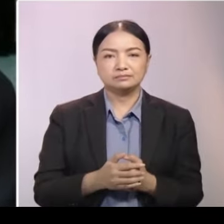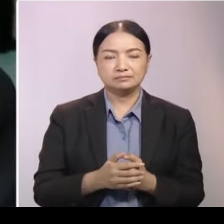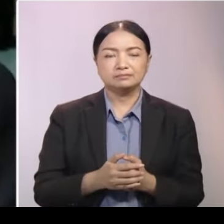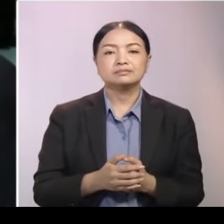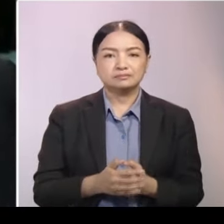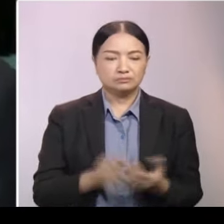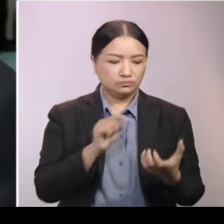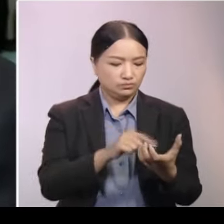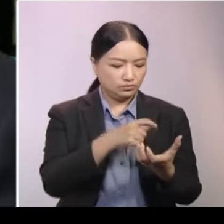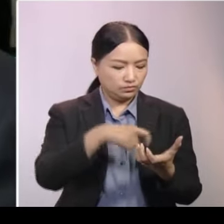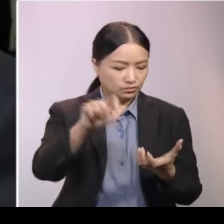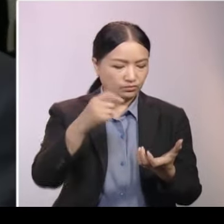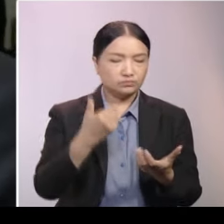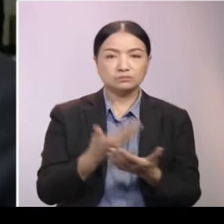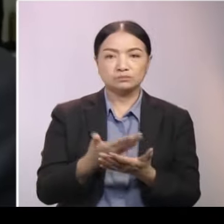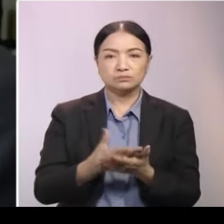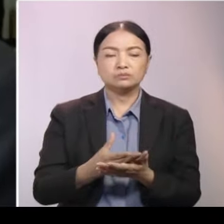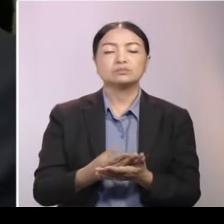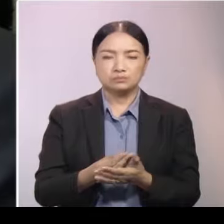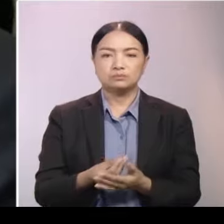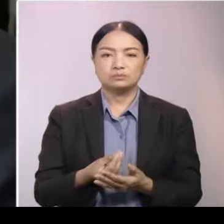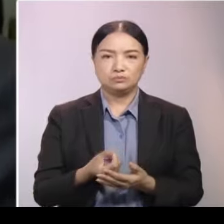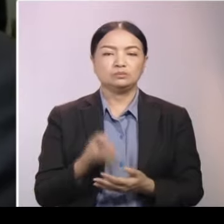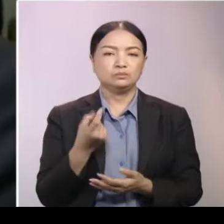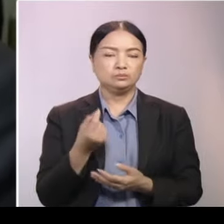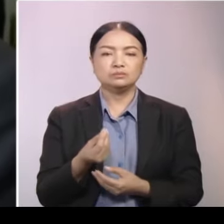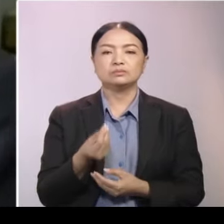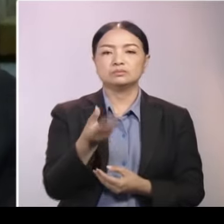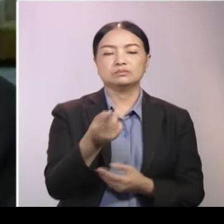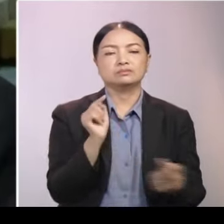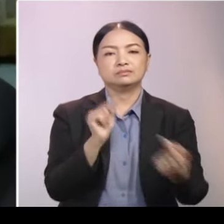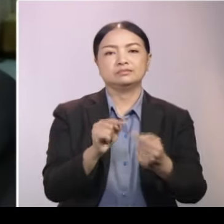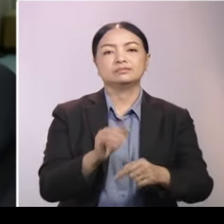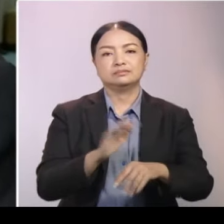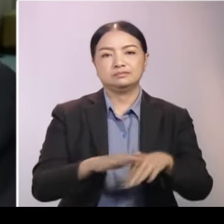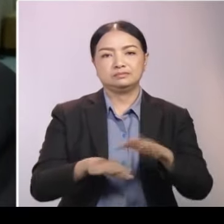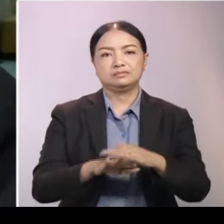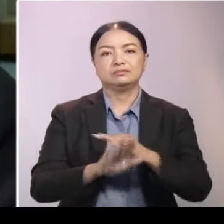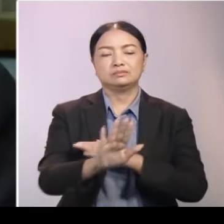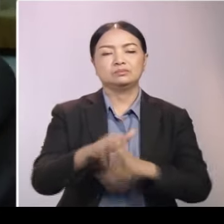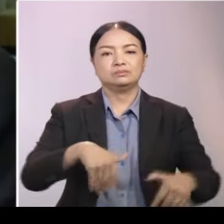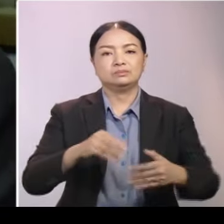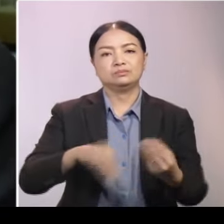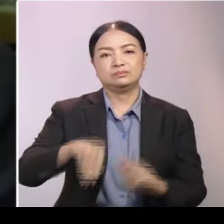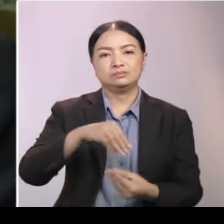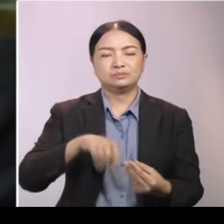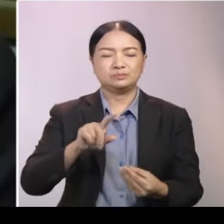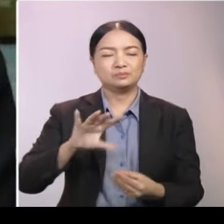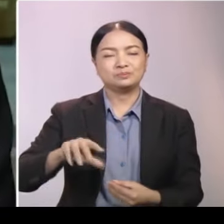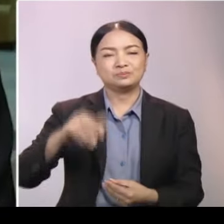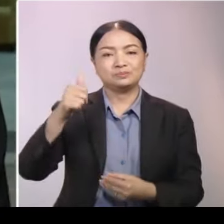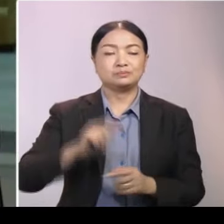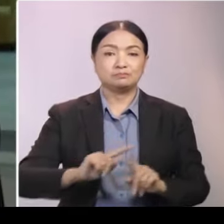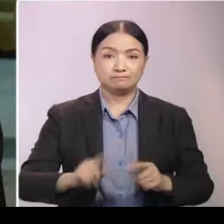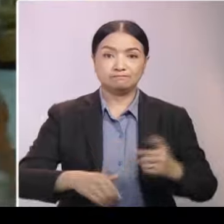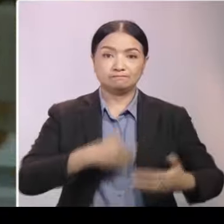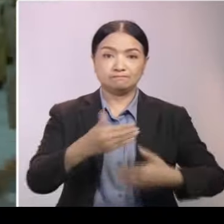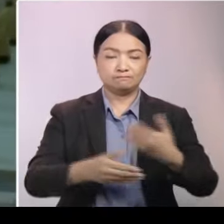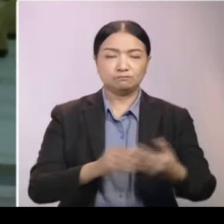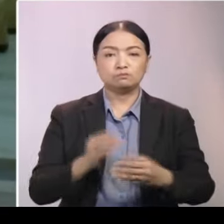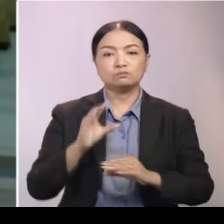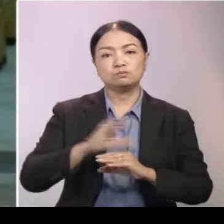องเร่งในส่วนของตัวเงินก็ต้องเร่งให้ถึงมือประชาชนเพื่อให้เศรษฐกิจมันฟื้นฟูโดยเร็วนะครับแต่ในขณะเดียวกันการเดินหน้าโคร